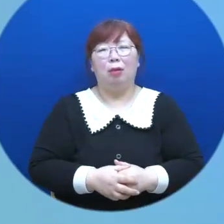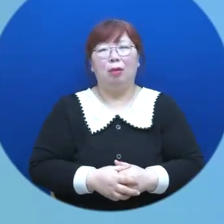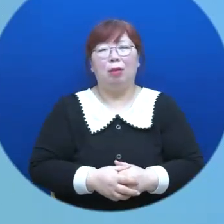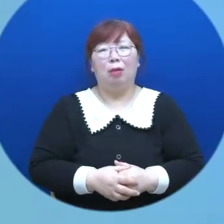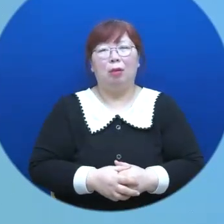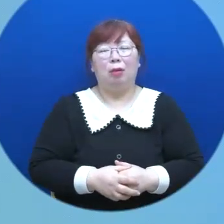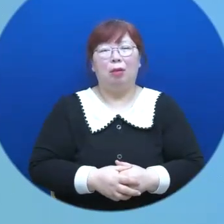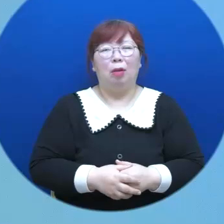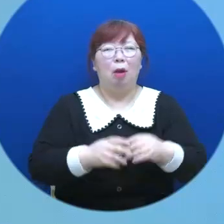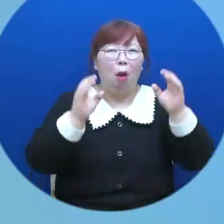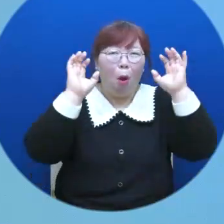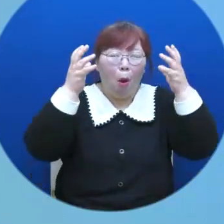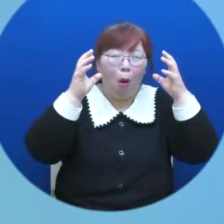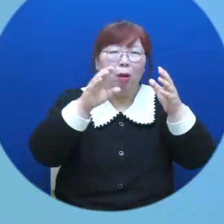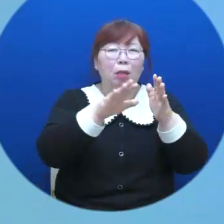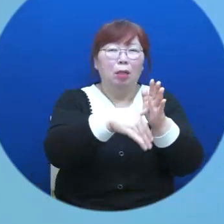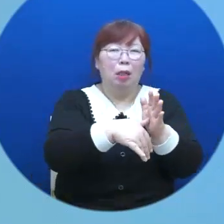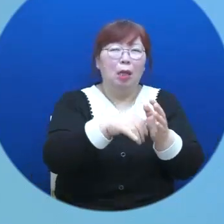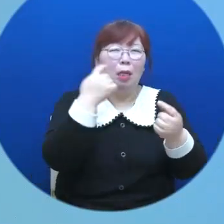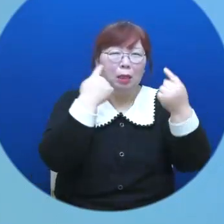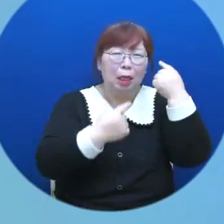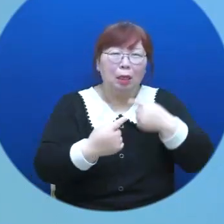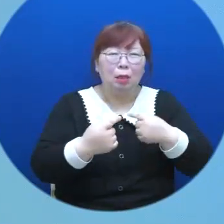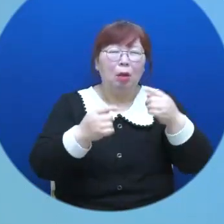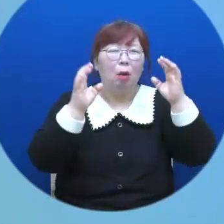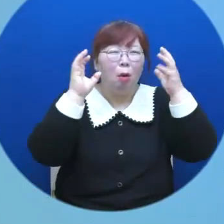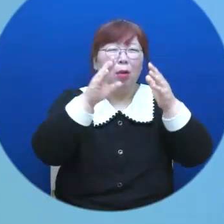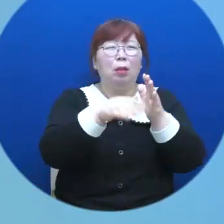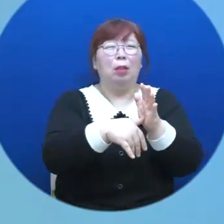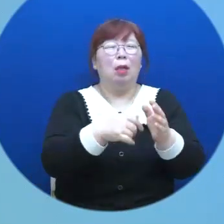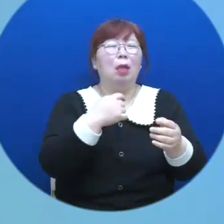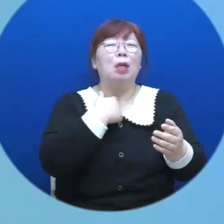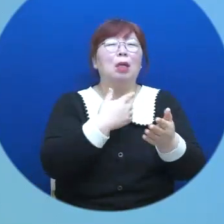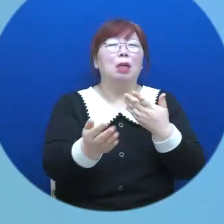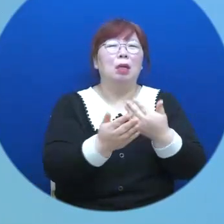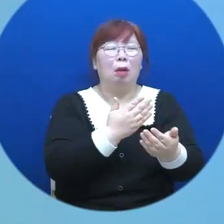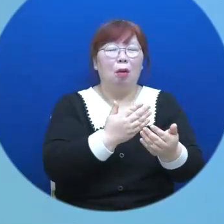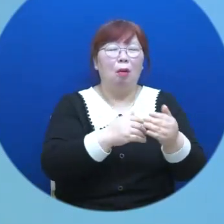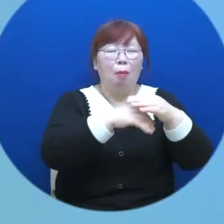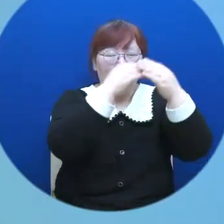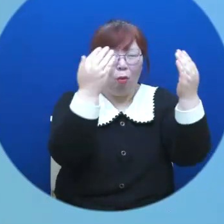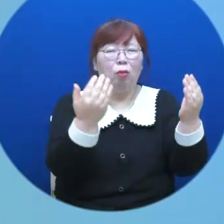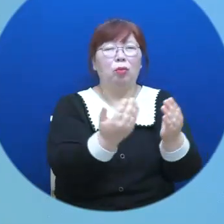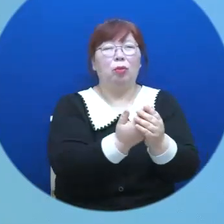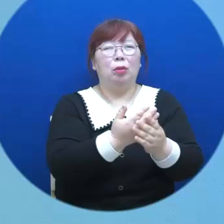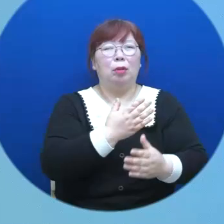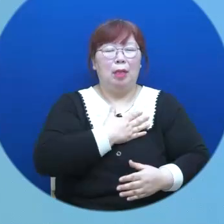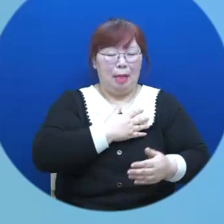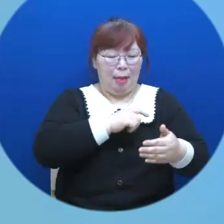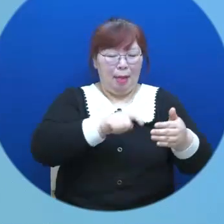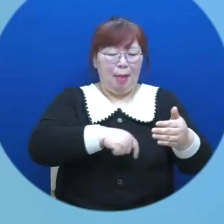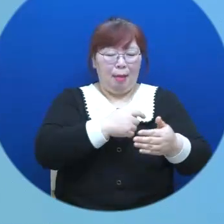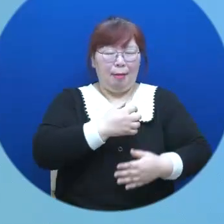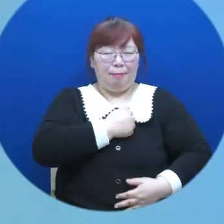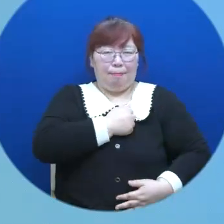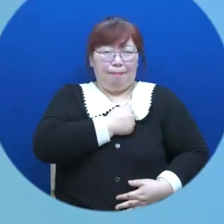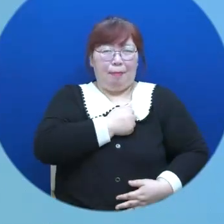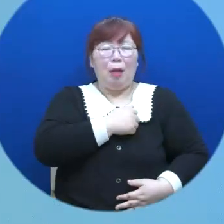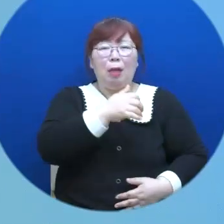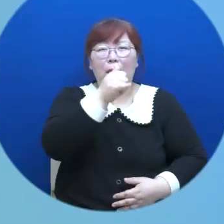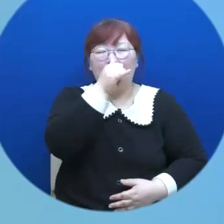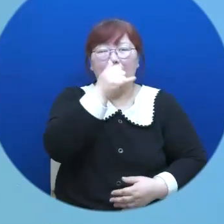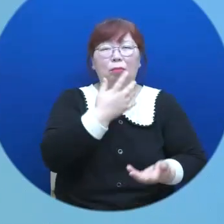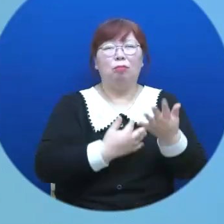보면 어린 시절의 상처, 어린 시절의 경험들은 내 안에 간직되어지는 화약과